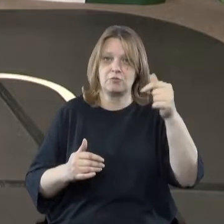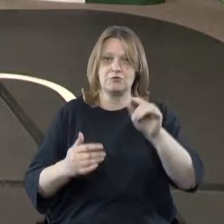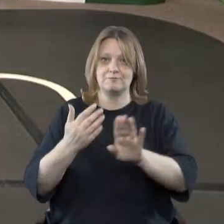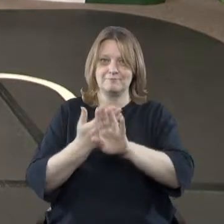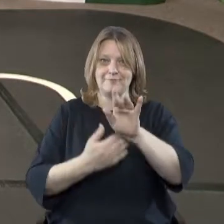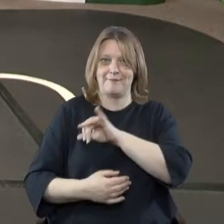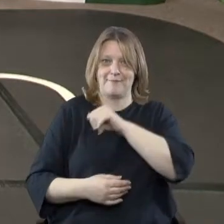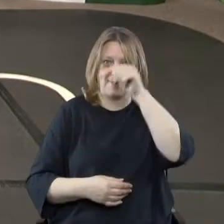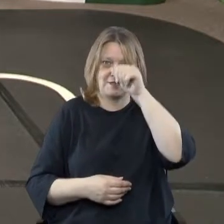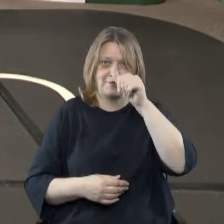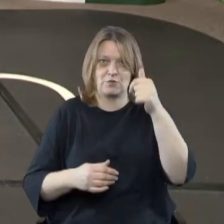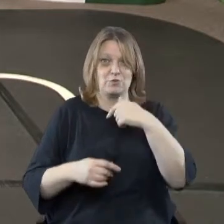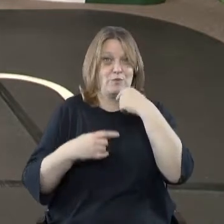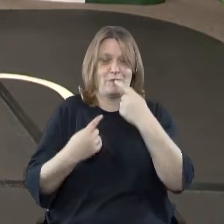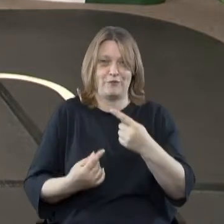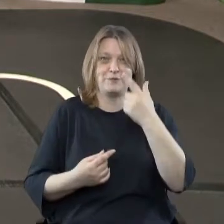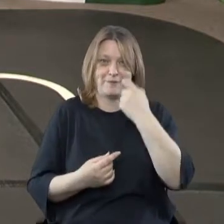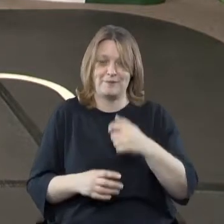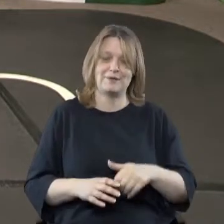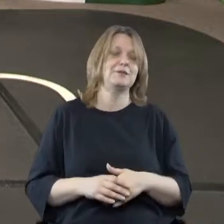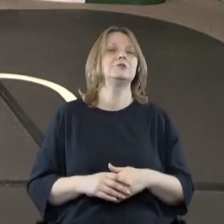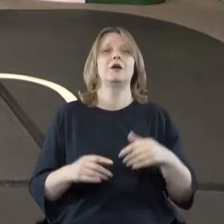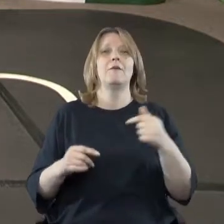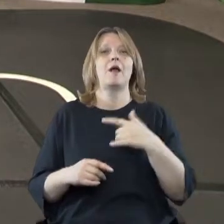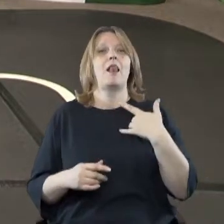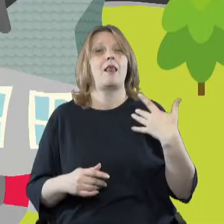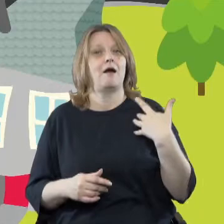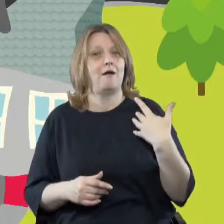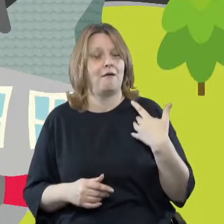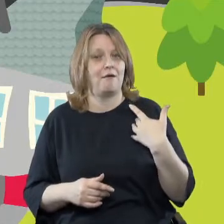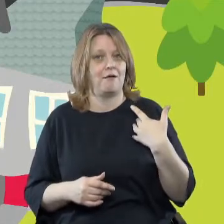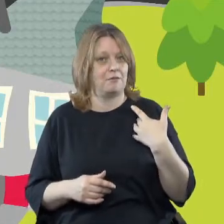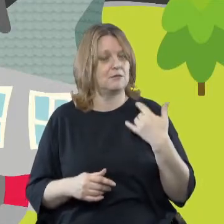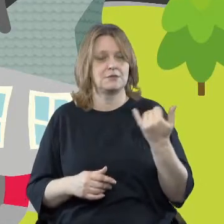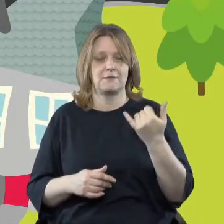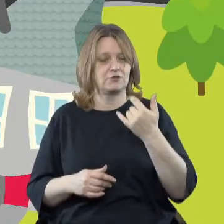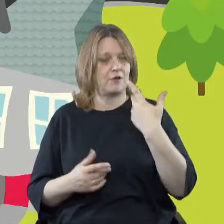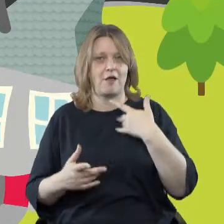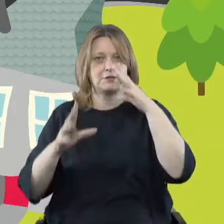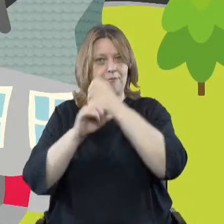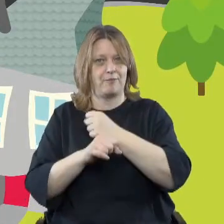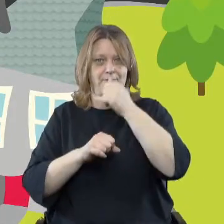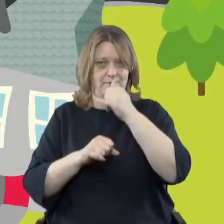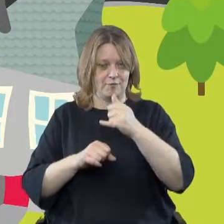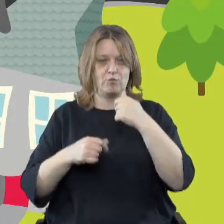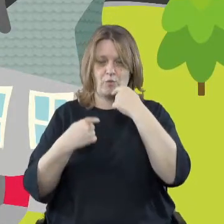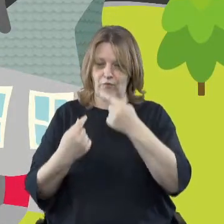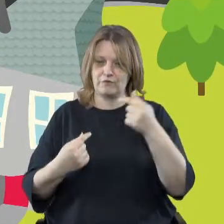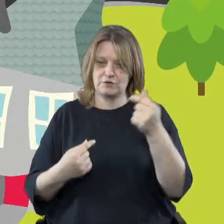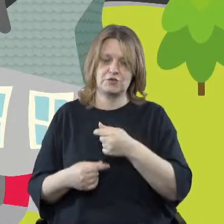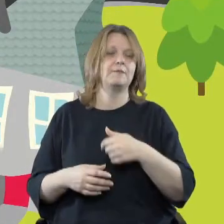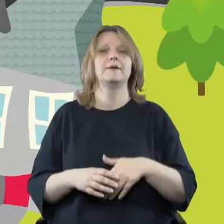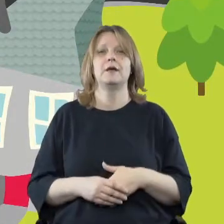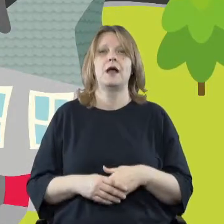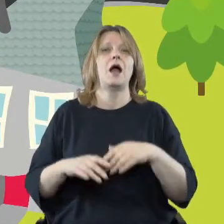się. Mówimy, kim jesteśmy, tak? Mówimy, ile mamy lat. O tym też nie możemy zapomnieć. W jakiej w